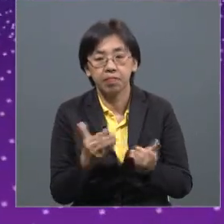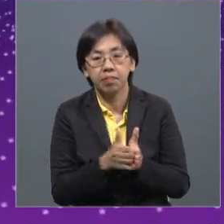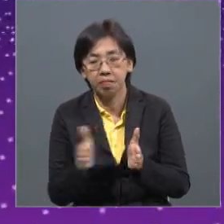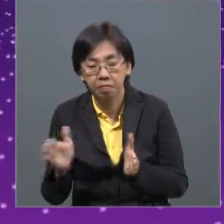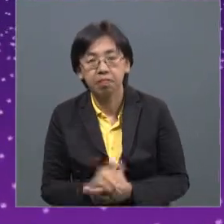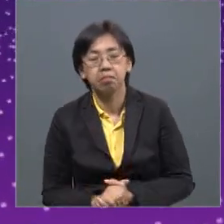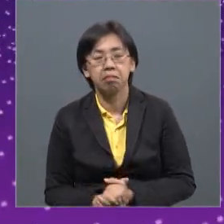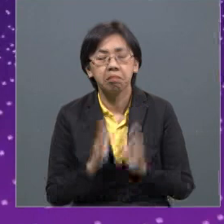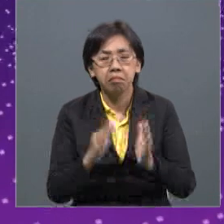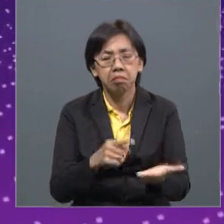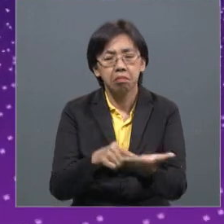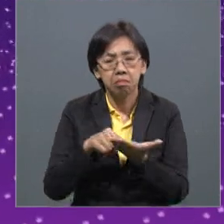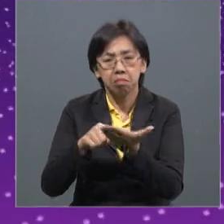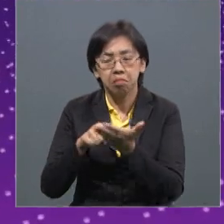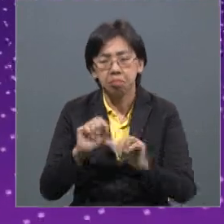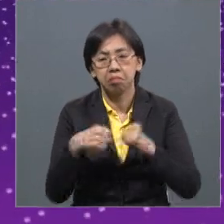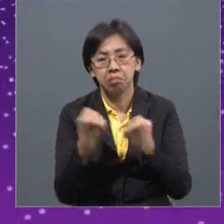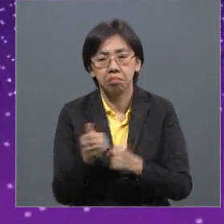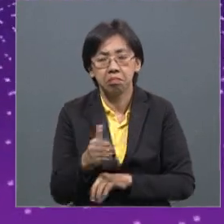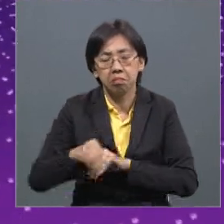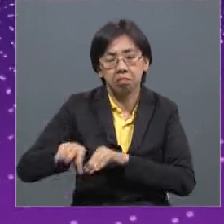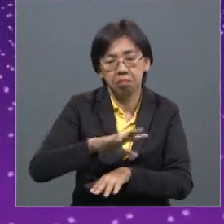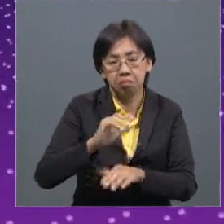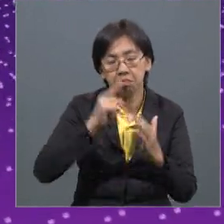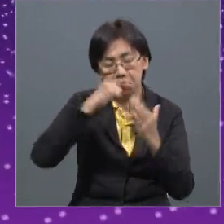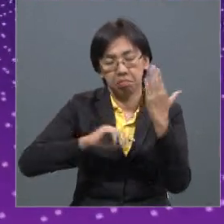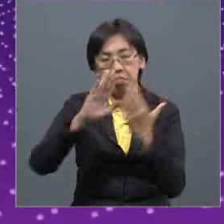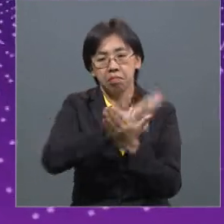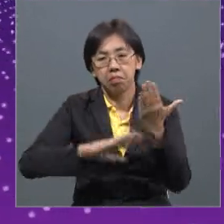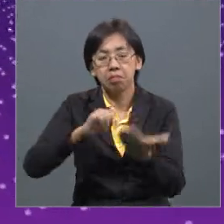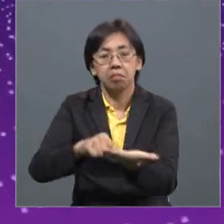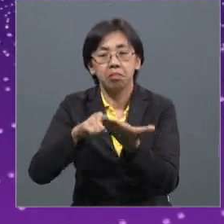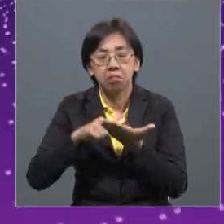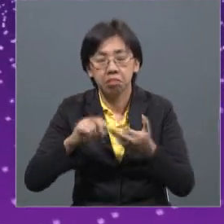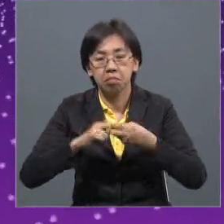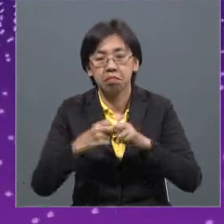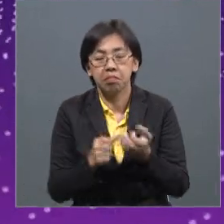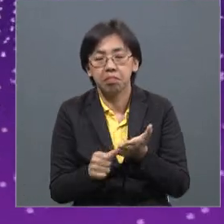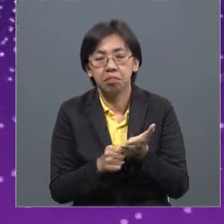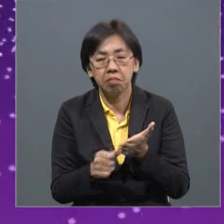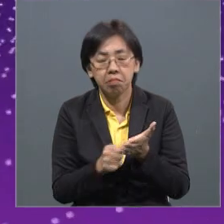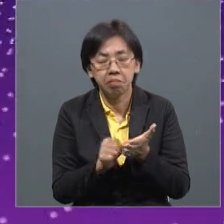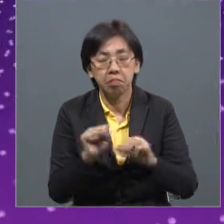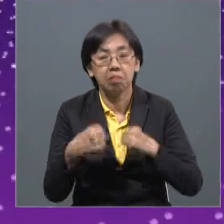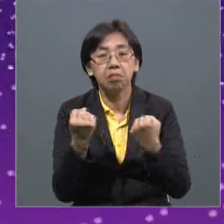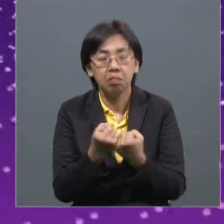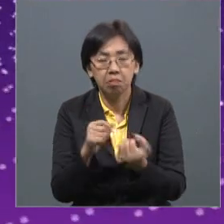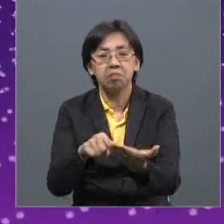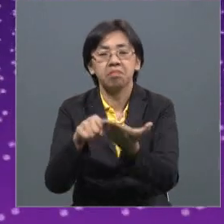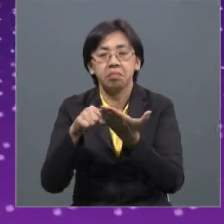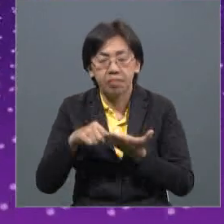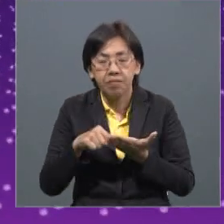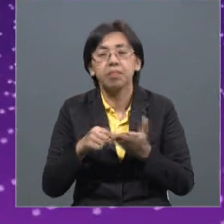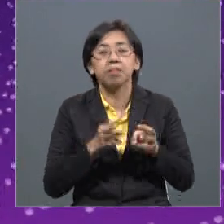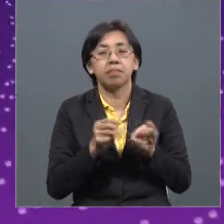การรับข้อเสนอจากทางสมาคมประมงแห่งประเทศไทยนะครับในเรื่องของการแก้ปัญหาที่ทางสมาคมคนได้เสนอขึ้นมาด้วยโดย